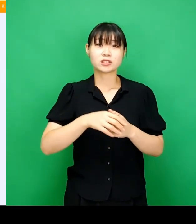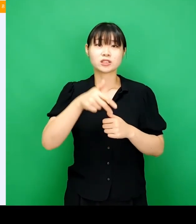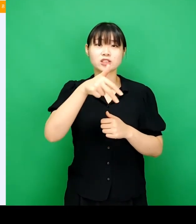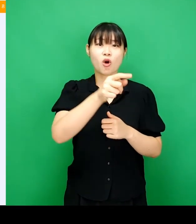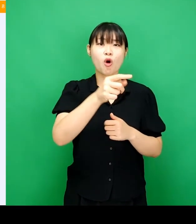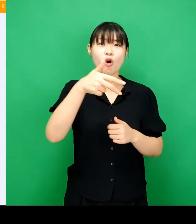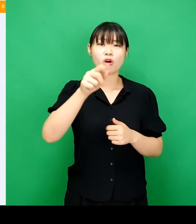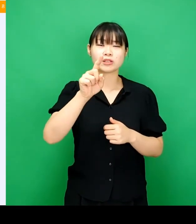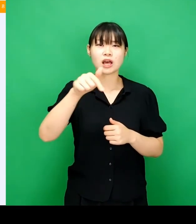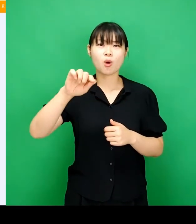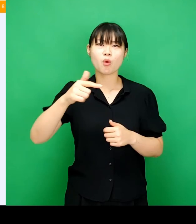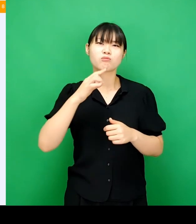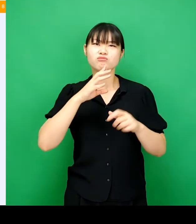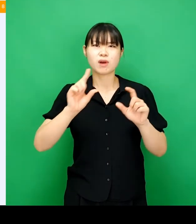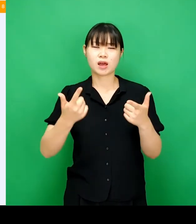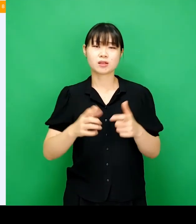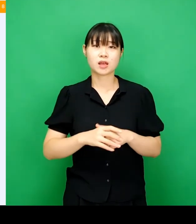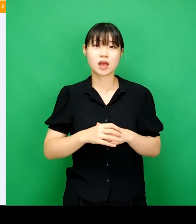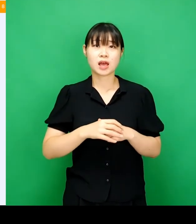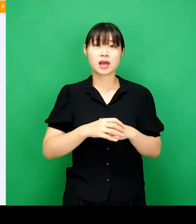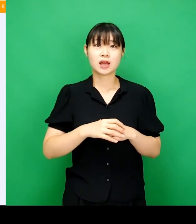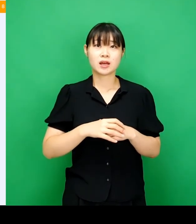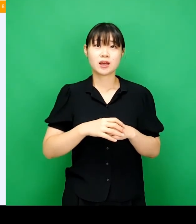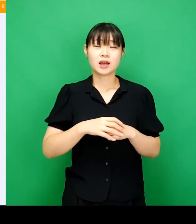주의해야 할 것은 저작권법만이 아닙니다.